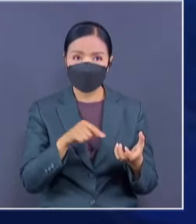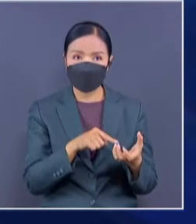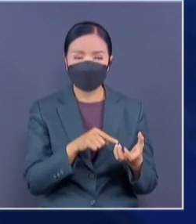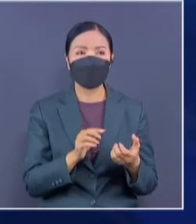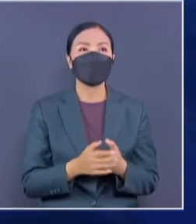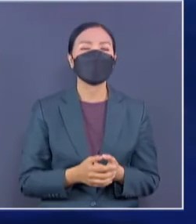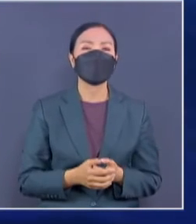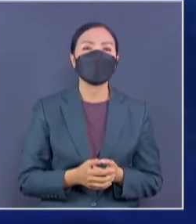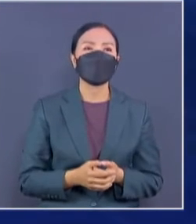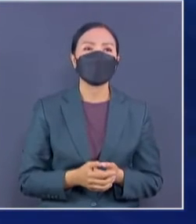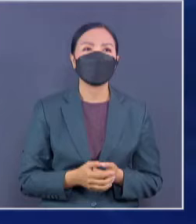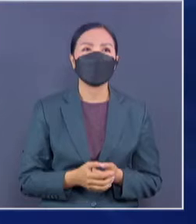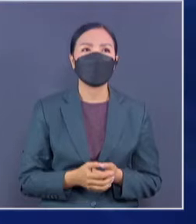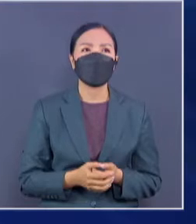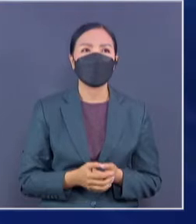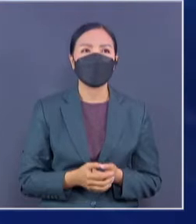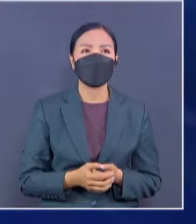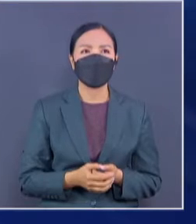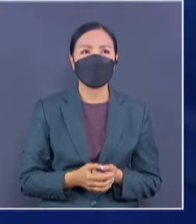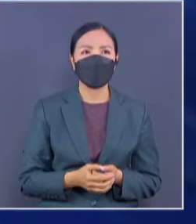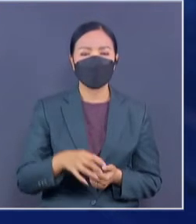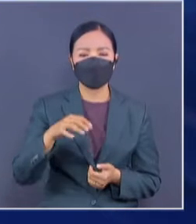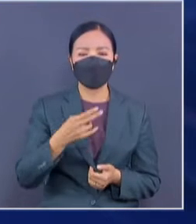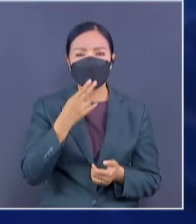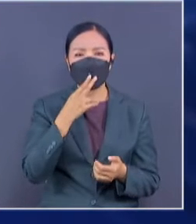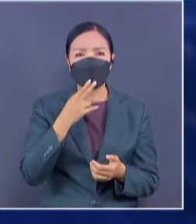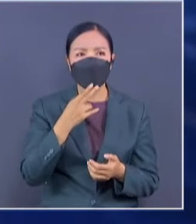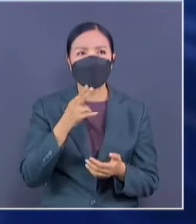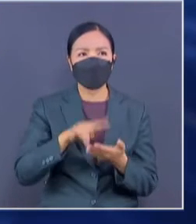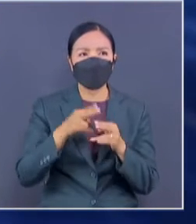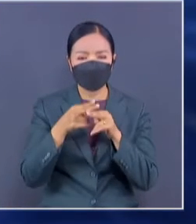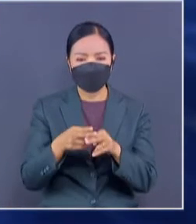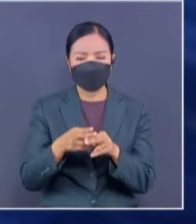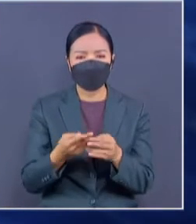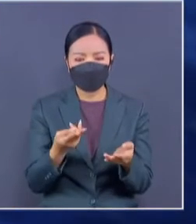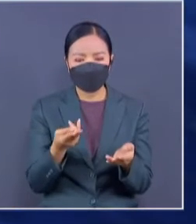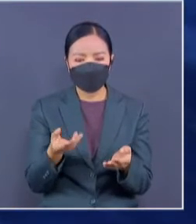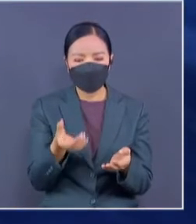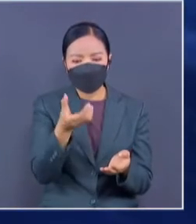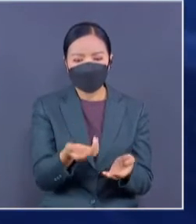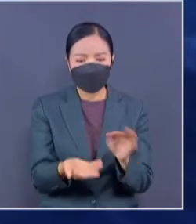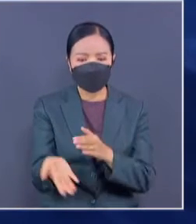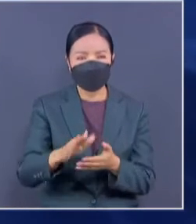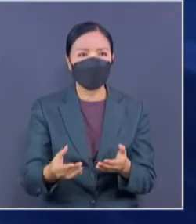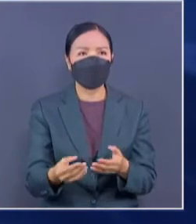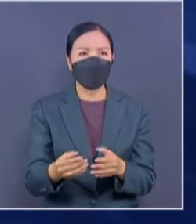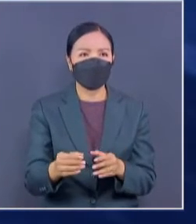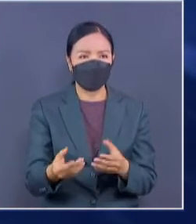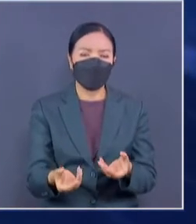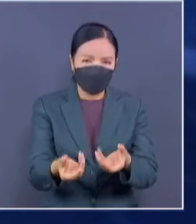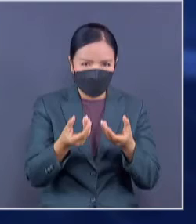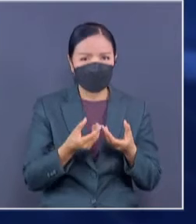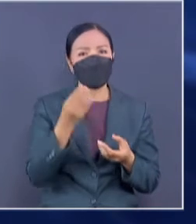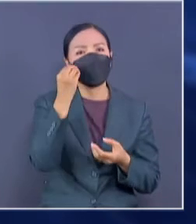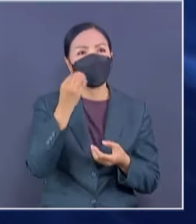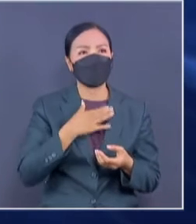จากนั้นก็ส่งผ่านขนส่งเอกชนมาถึงที่บ้านเรื่องนี้ครับทำให้นักท่องเที่ยวรายนี้รวมไปถึงในโลกออน